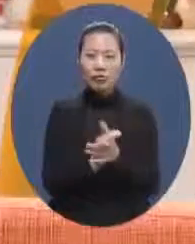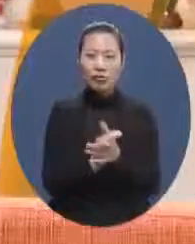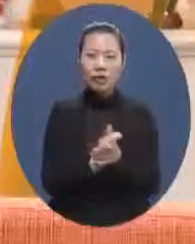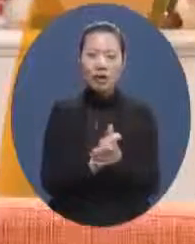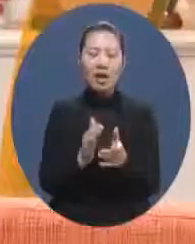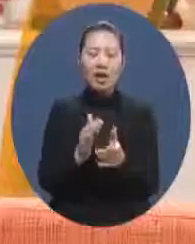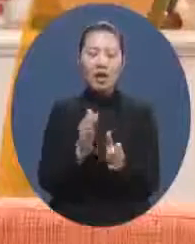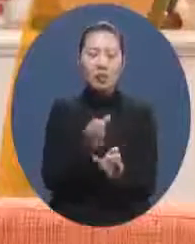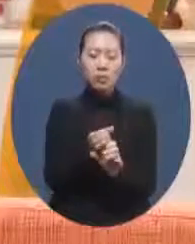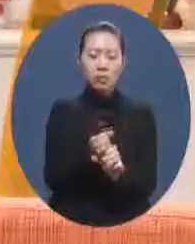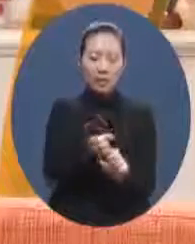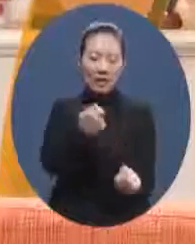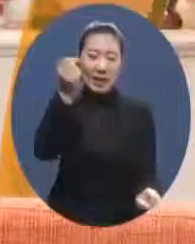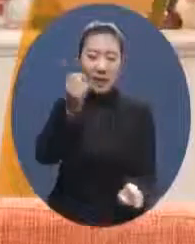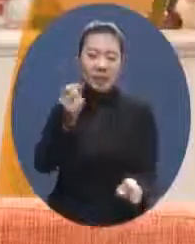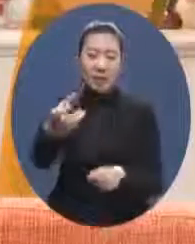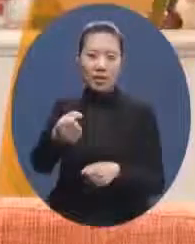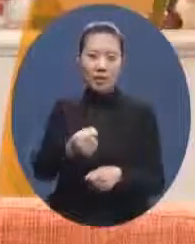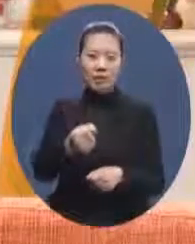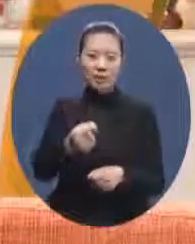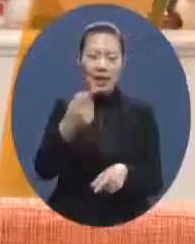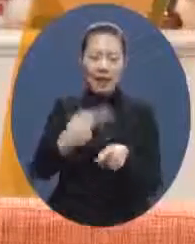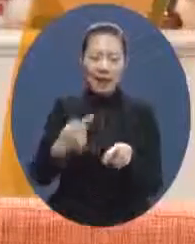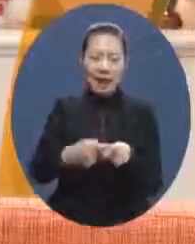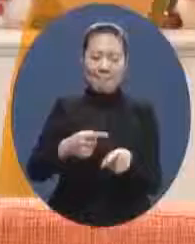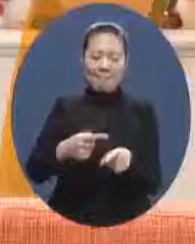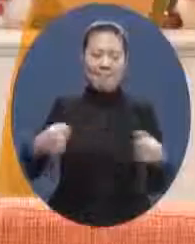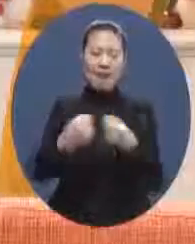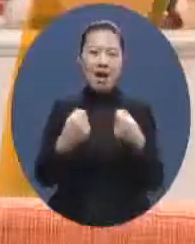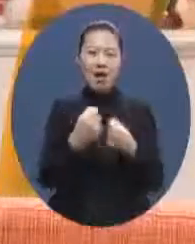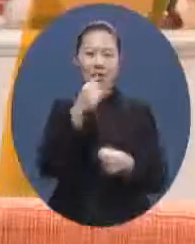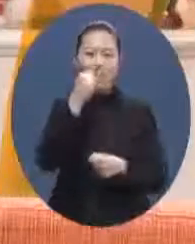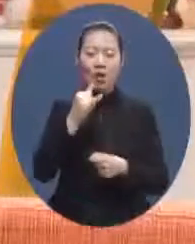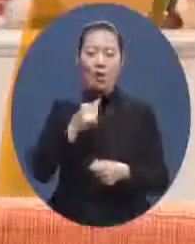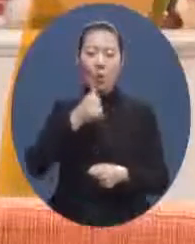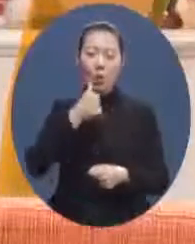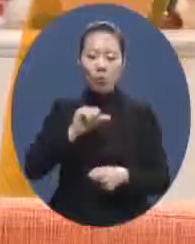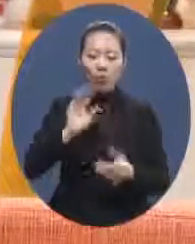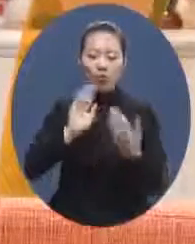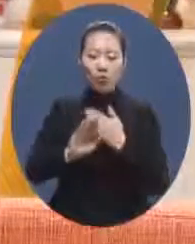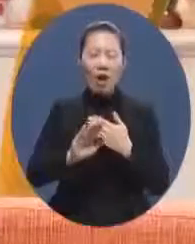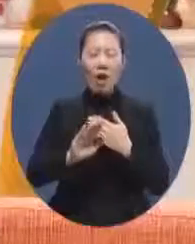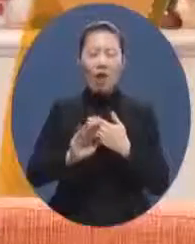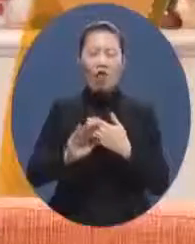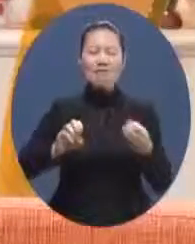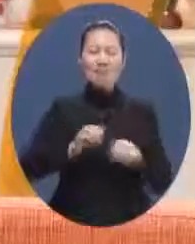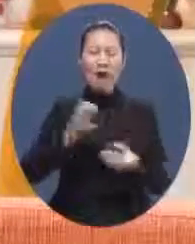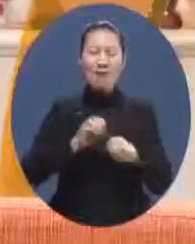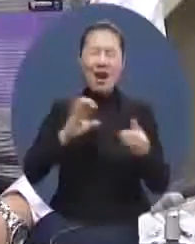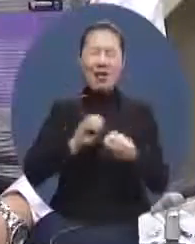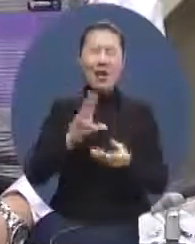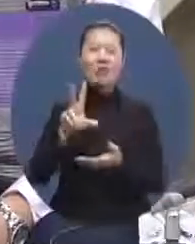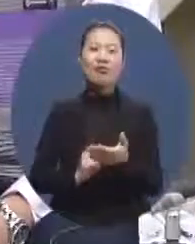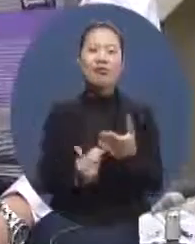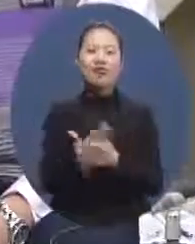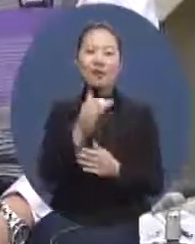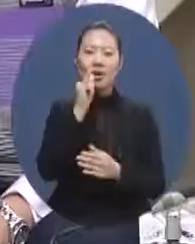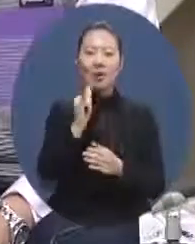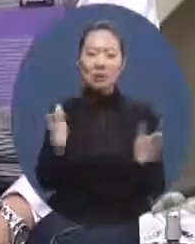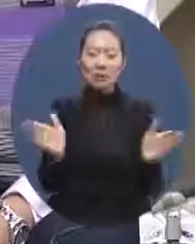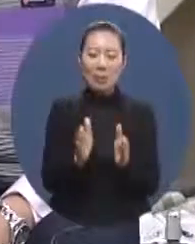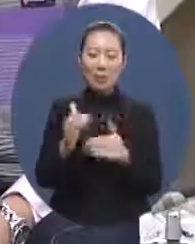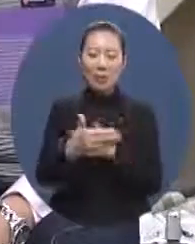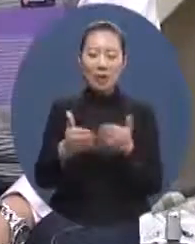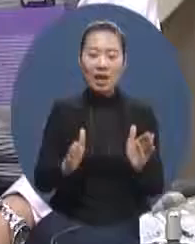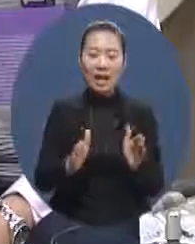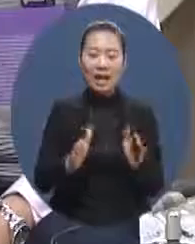막대기를 들고 칼싸움을 하고 있어요. 5분 후에 난리가 나요, 분명히. 왜? 5분도 안 걸릴 것 좁은 같아요, 지금. 공간에서 아이들이